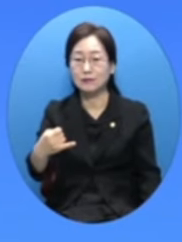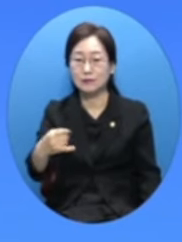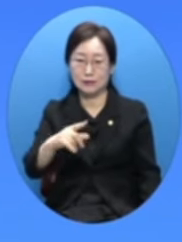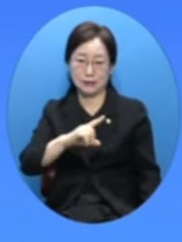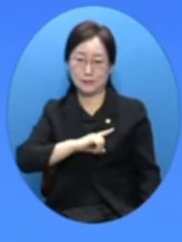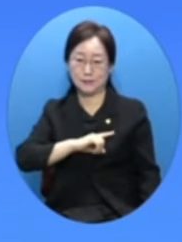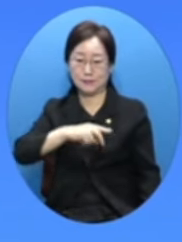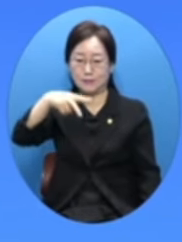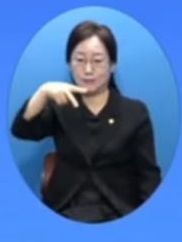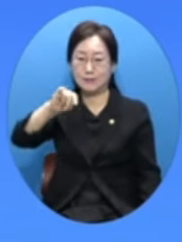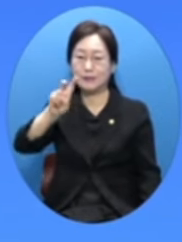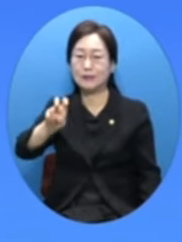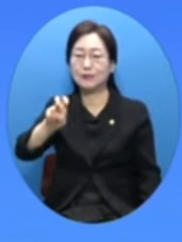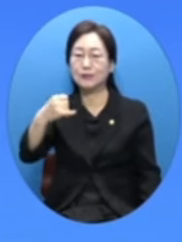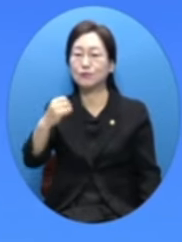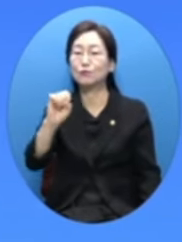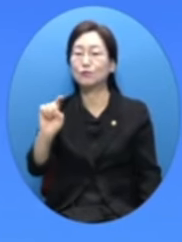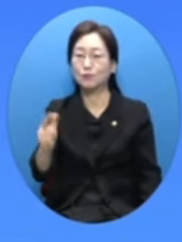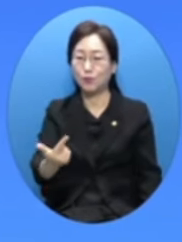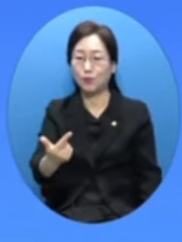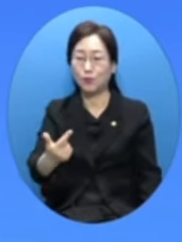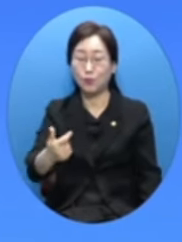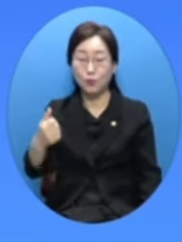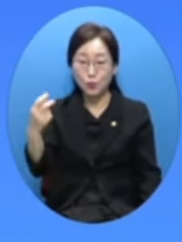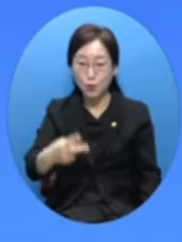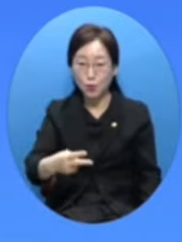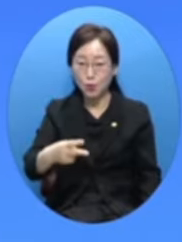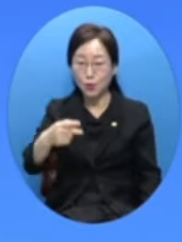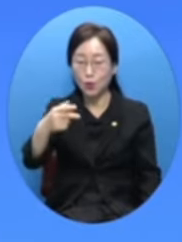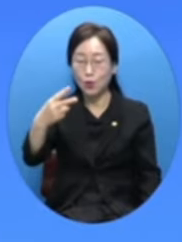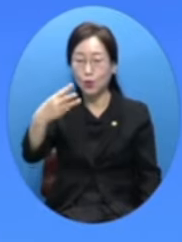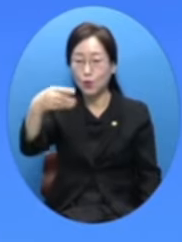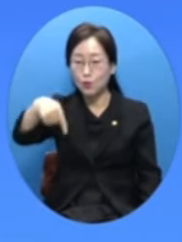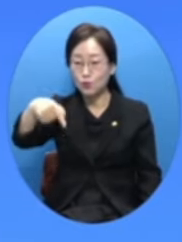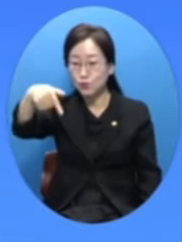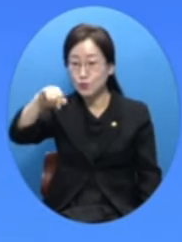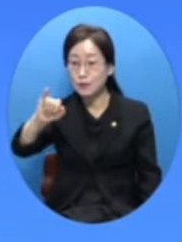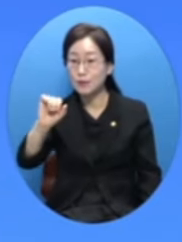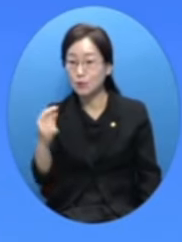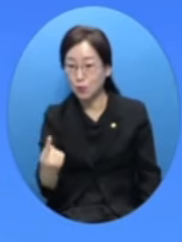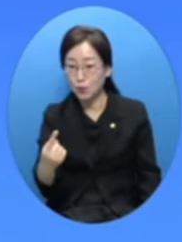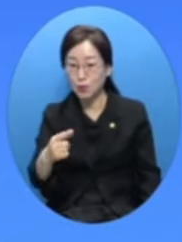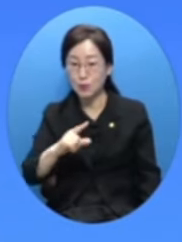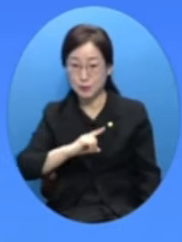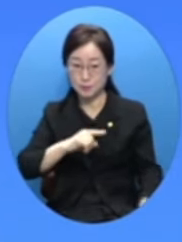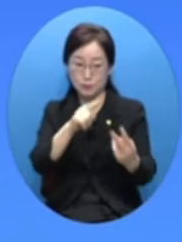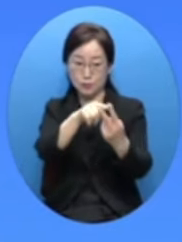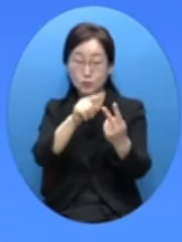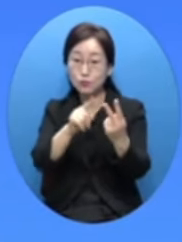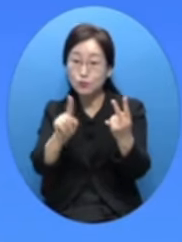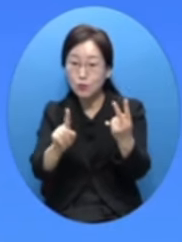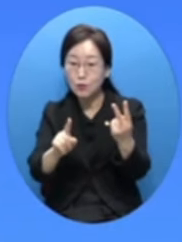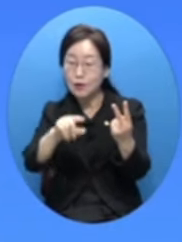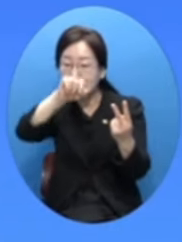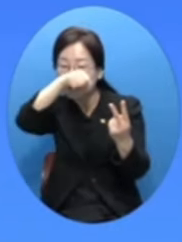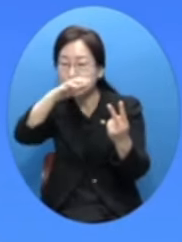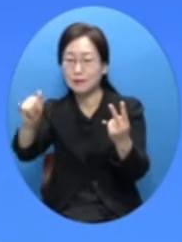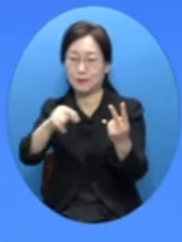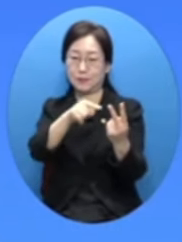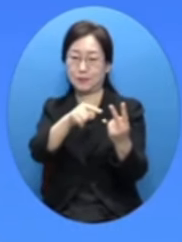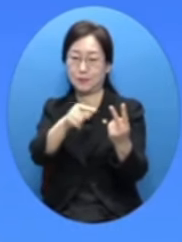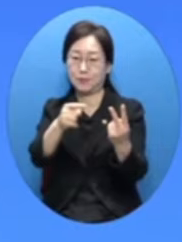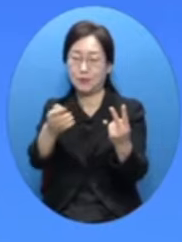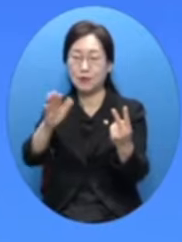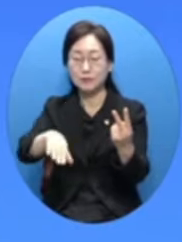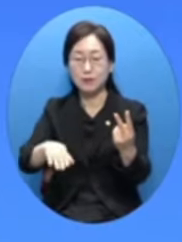시몬과 또 루교가 있었습니다. 이 두 사람은 아프리카 흑인들이었습니다. 그런데 두 번째